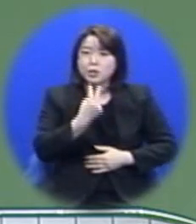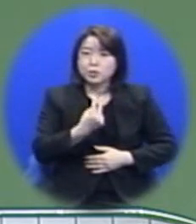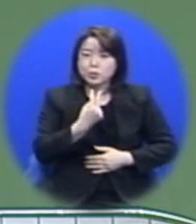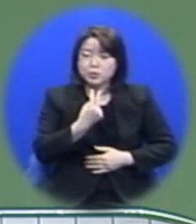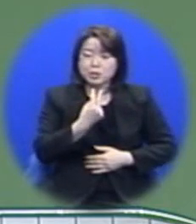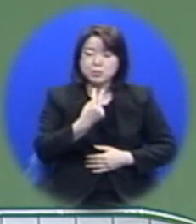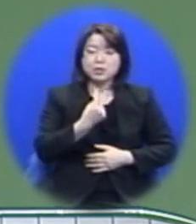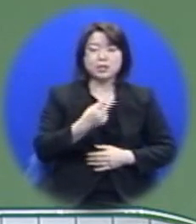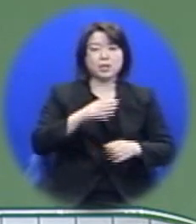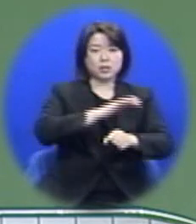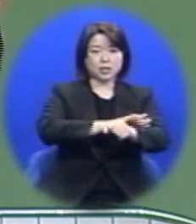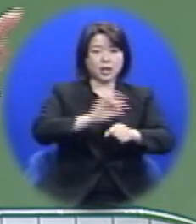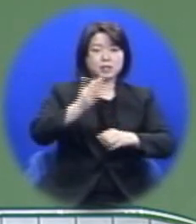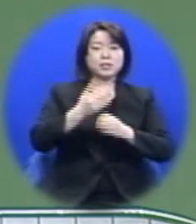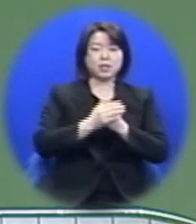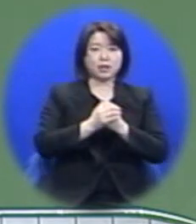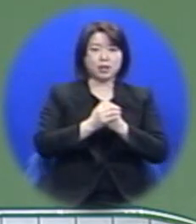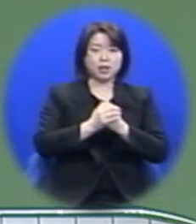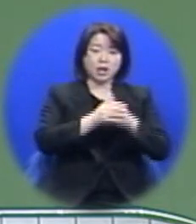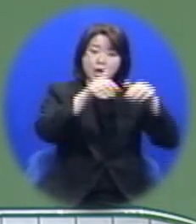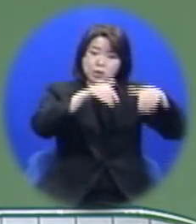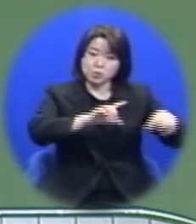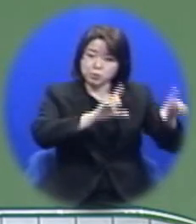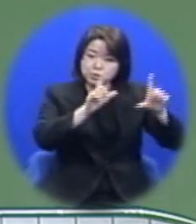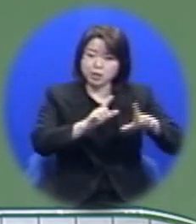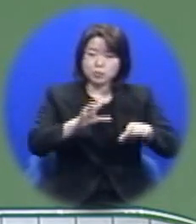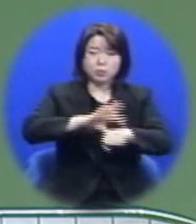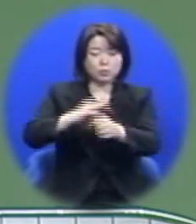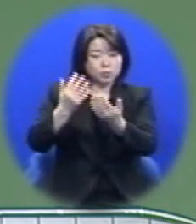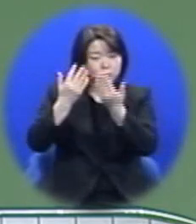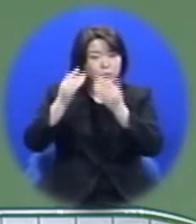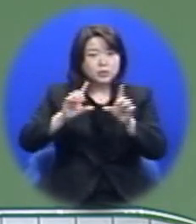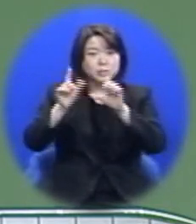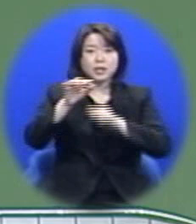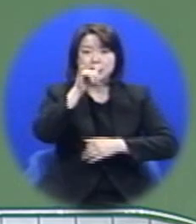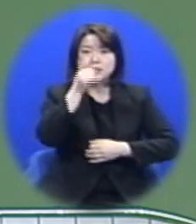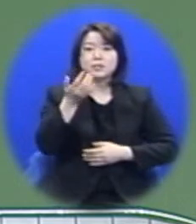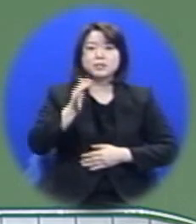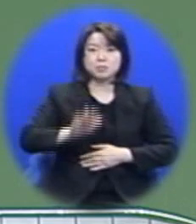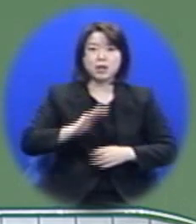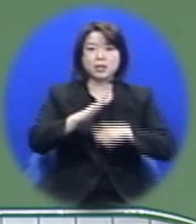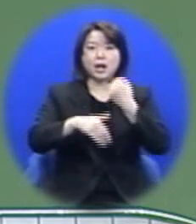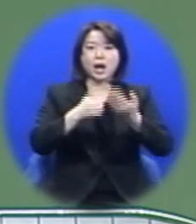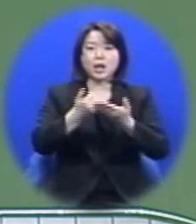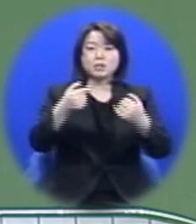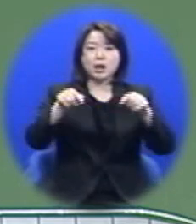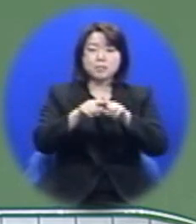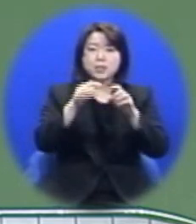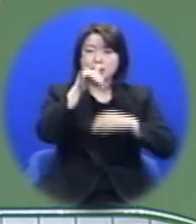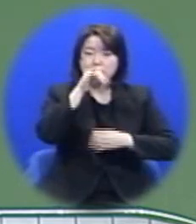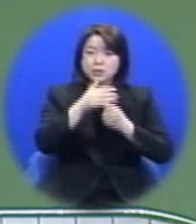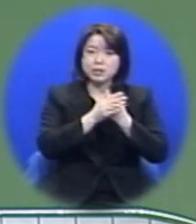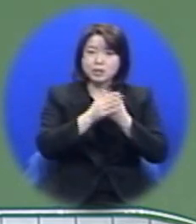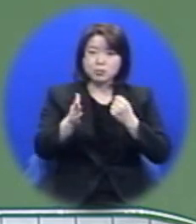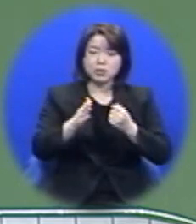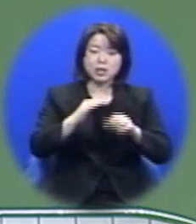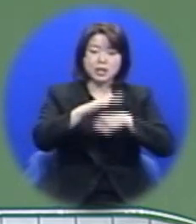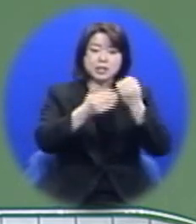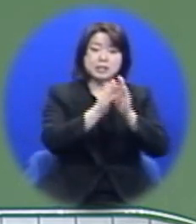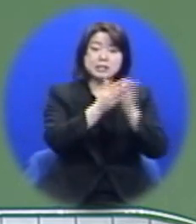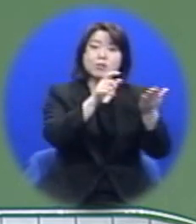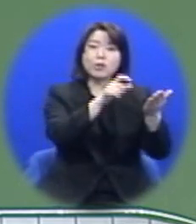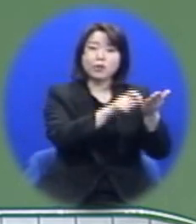그가 종살이를 하고 옥살이를 했지만 하나님이 요셉과 함께하였기에 성경은 그가 형통했다고